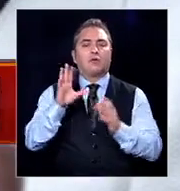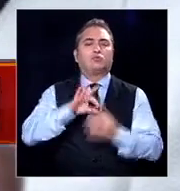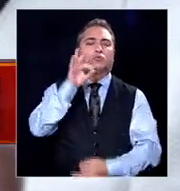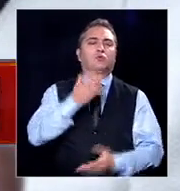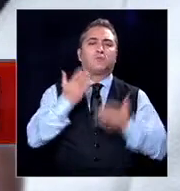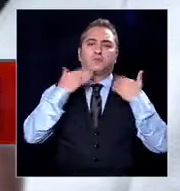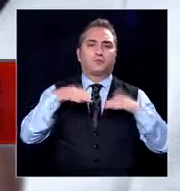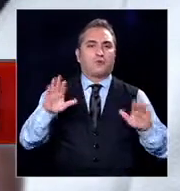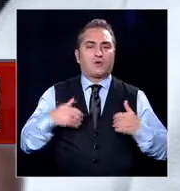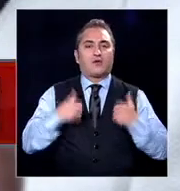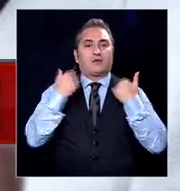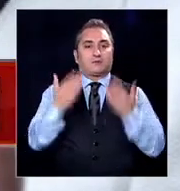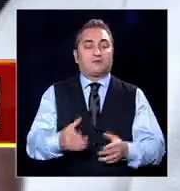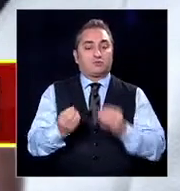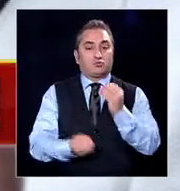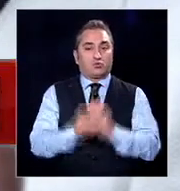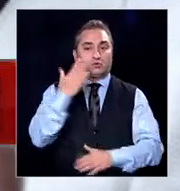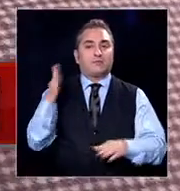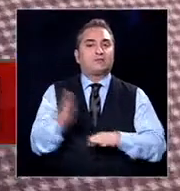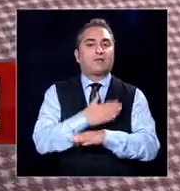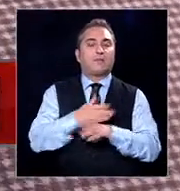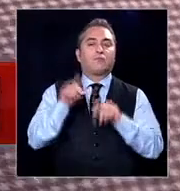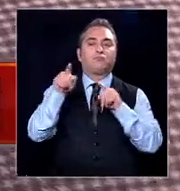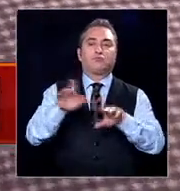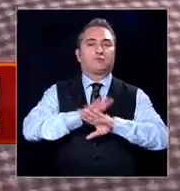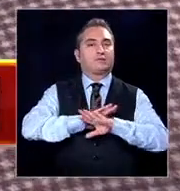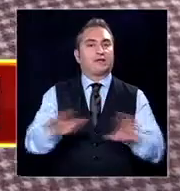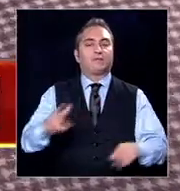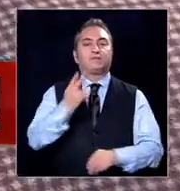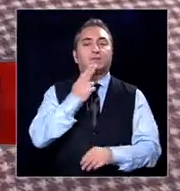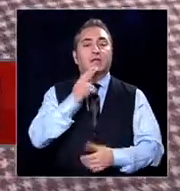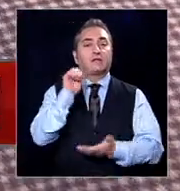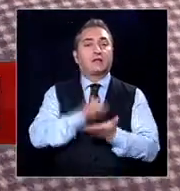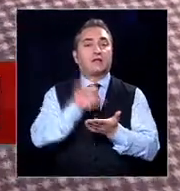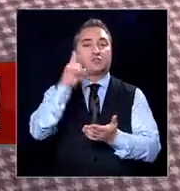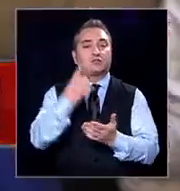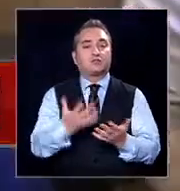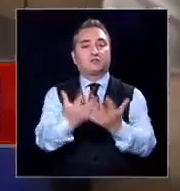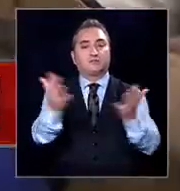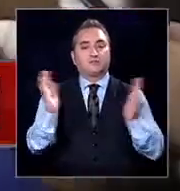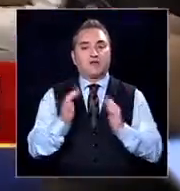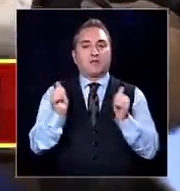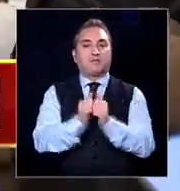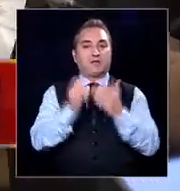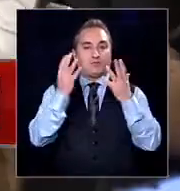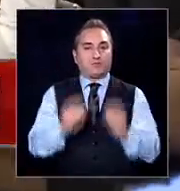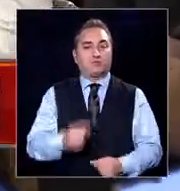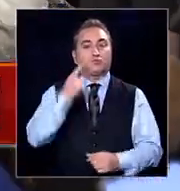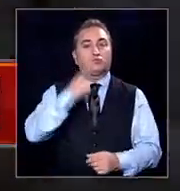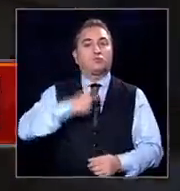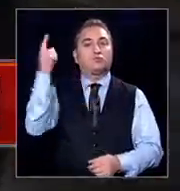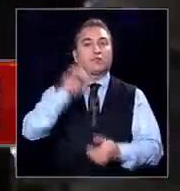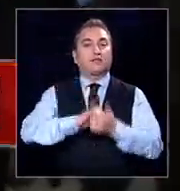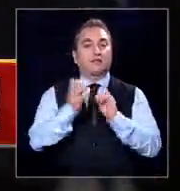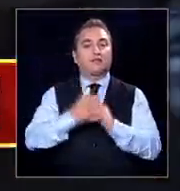mümkün değil. Çünkü kurulma nedenimiz o değil. Kadın gazetecilerle bir araya gelen İyi Parti lideri, Cumhur İttifakı'nda